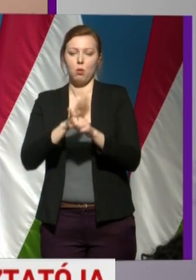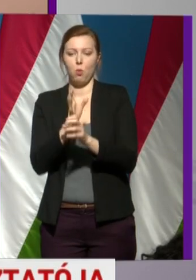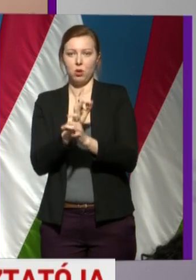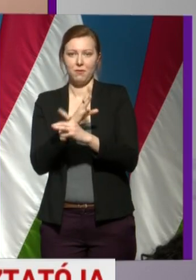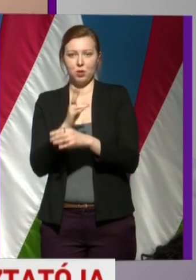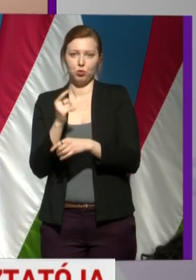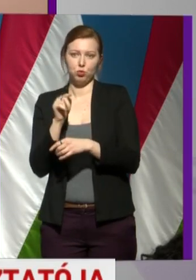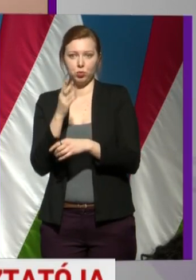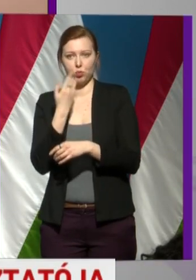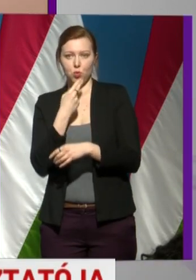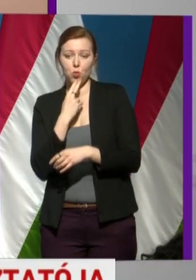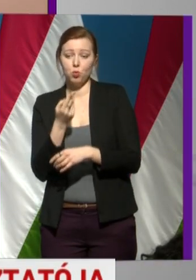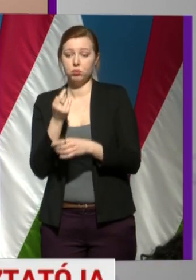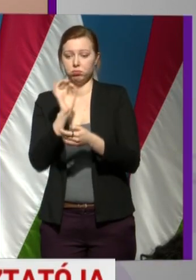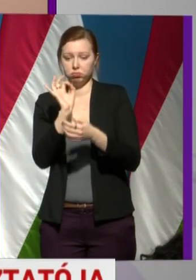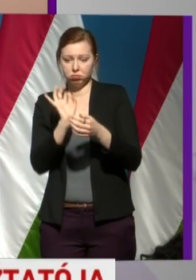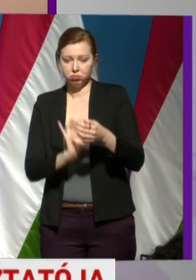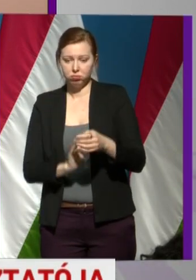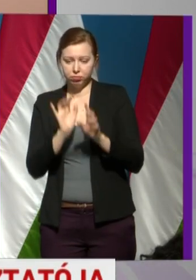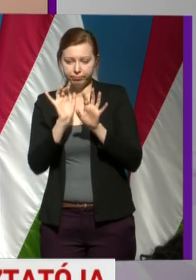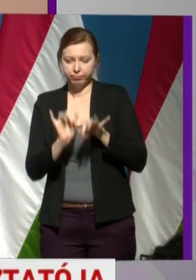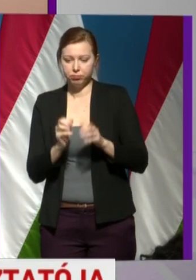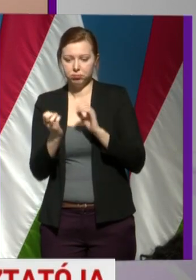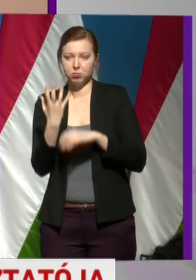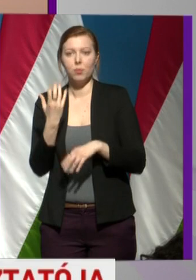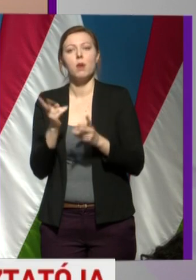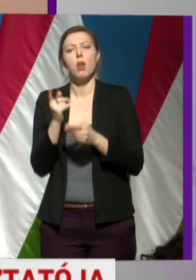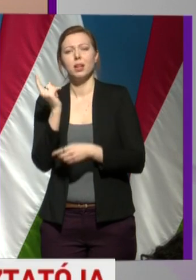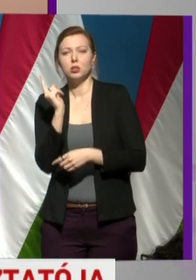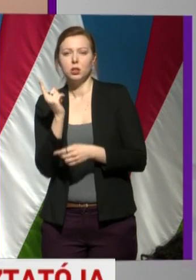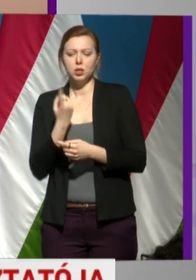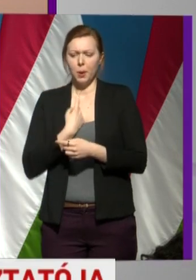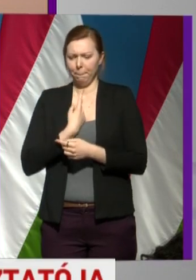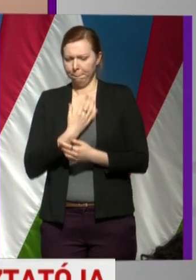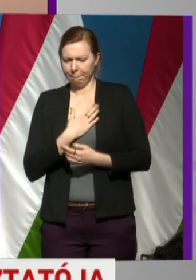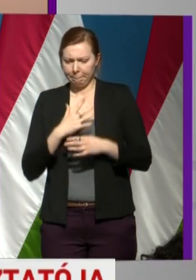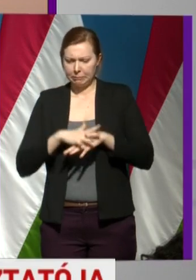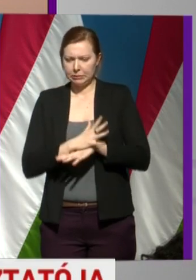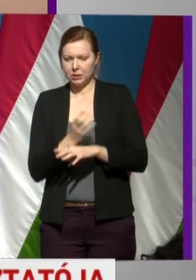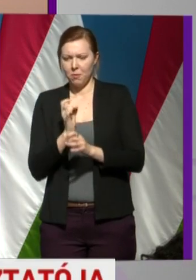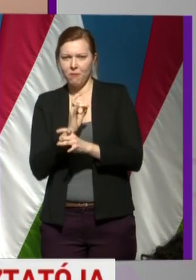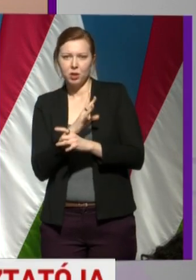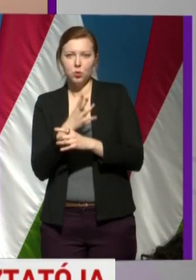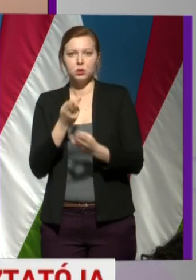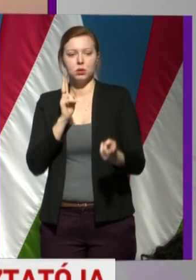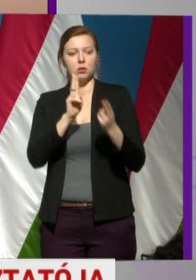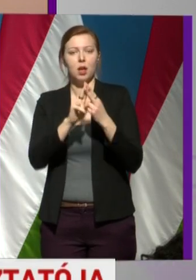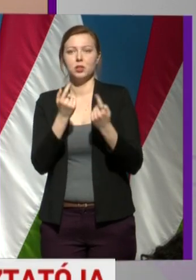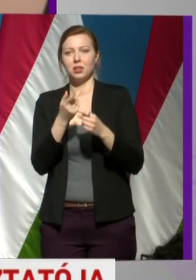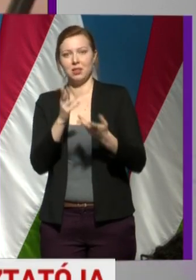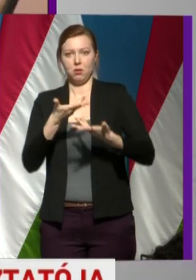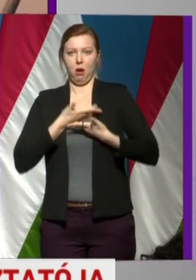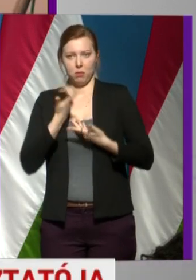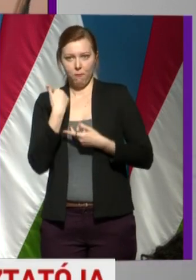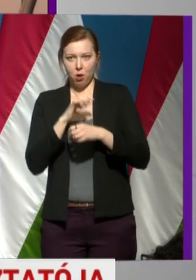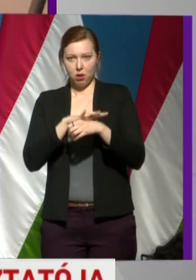azt írják, hogyha valaki azt gyanítja, hogy ő fertőzött, és találkozott olyas valakivel, akitől elkaphatta